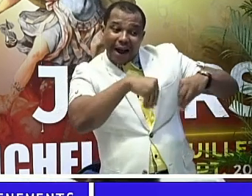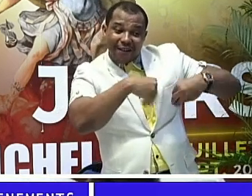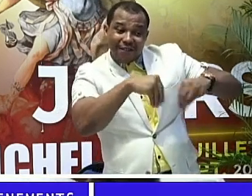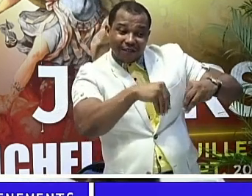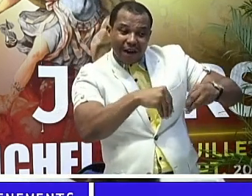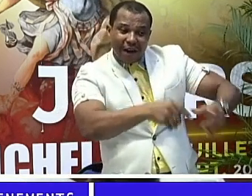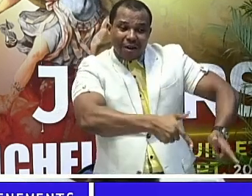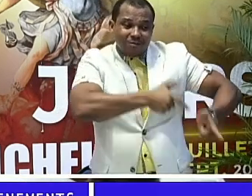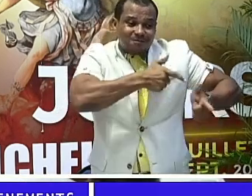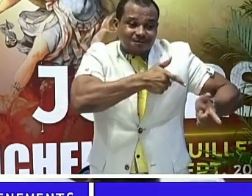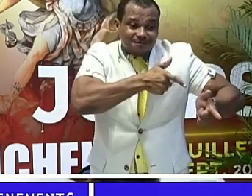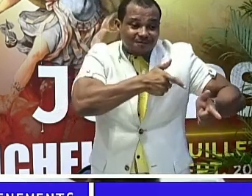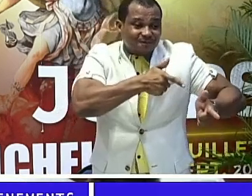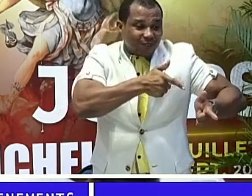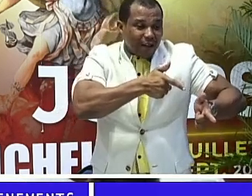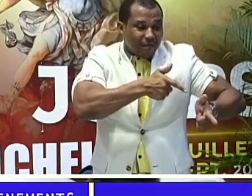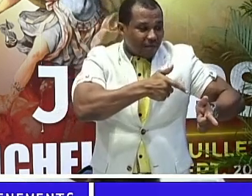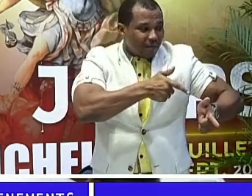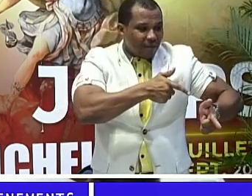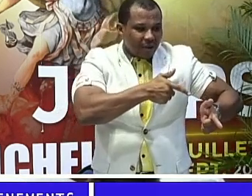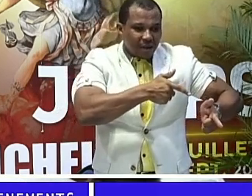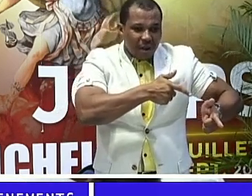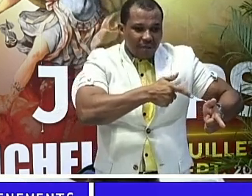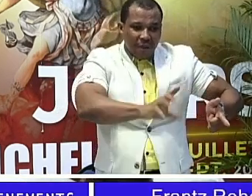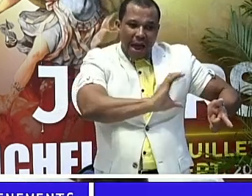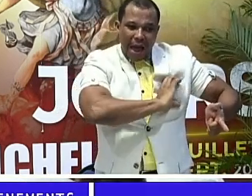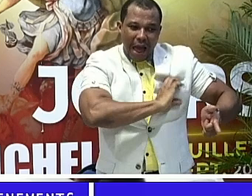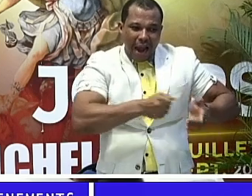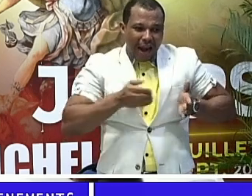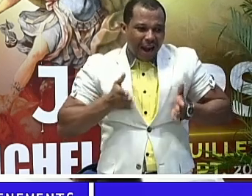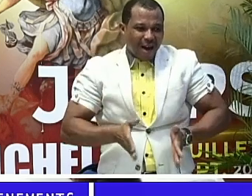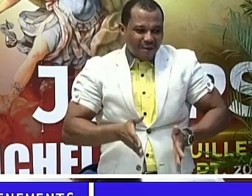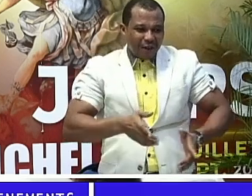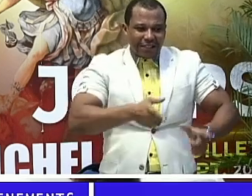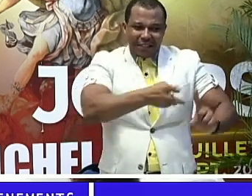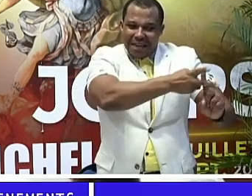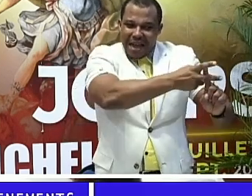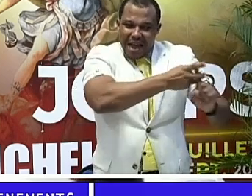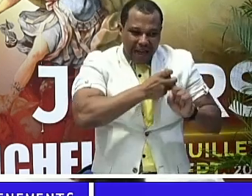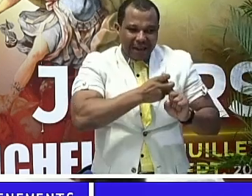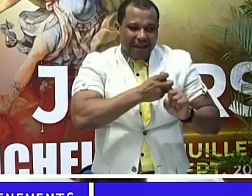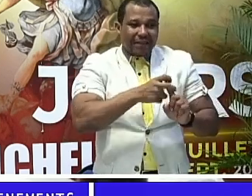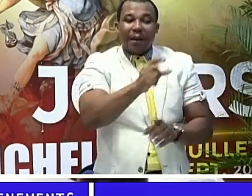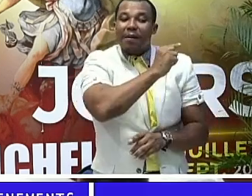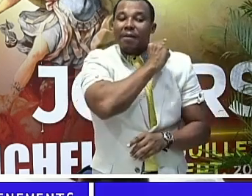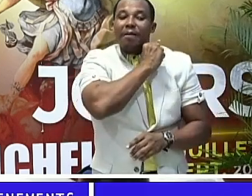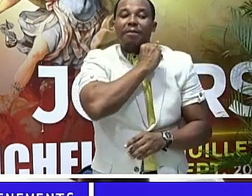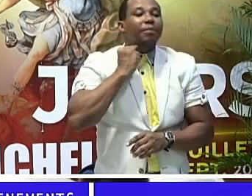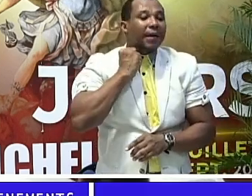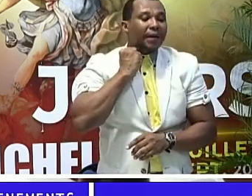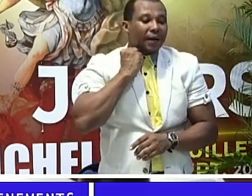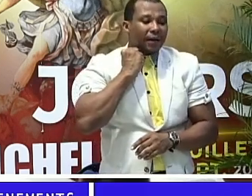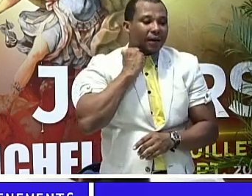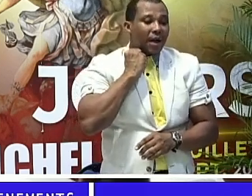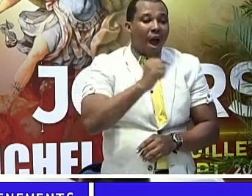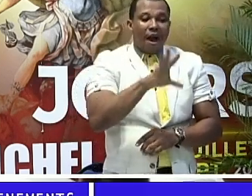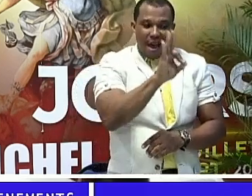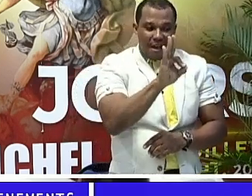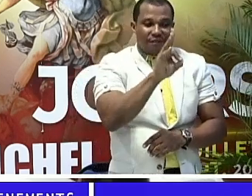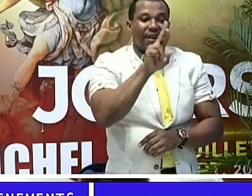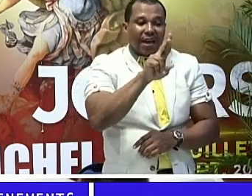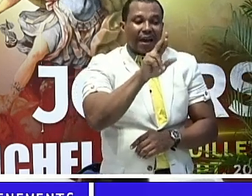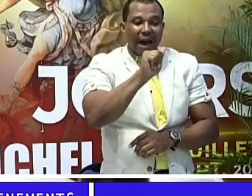C'est un vrai scandale que lié. Et me toujours dit nous ça lorsque il y a un scandale, rôle